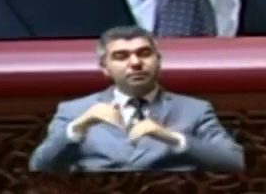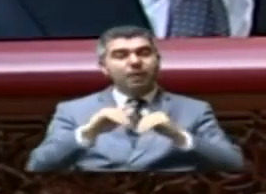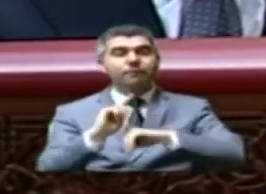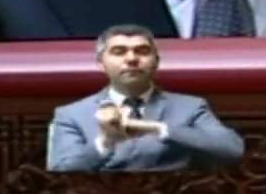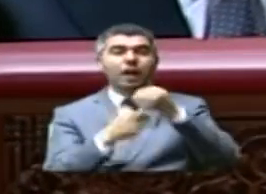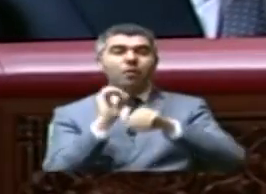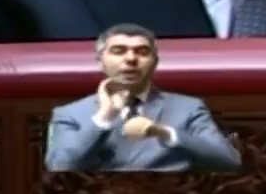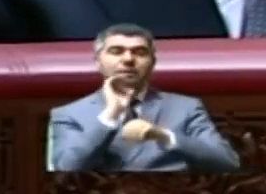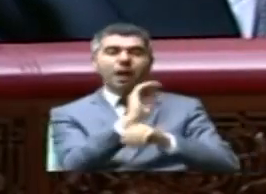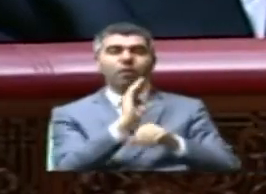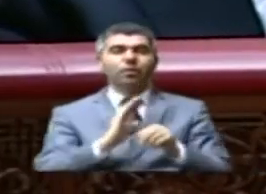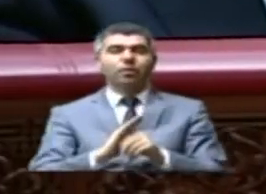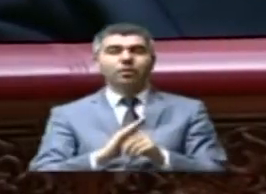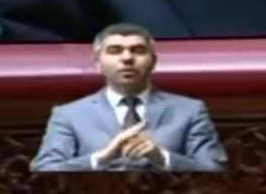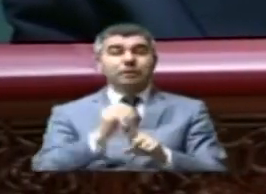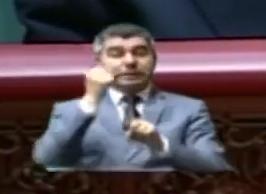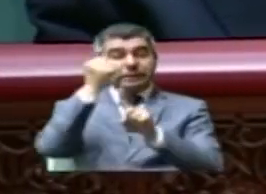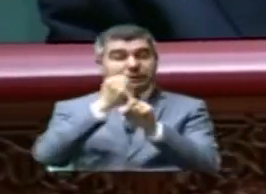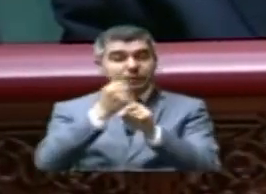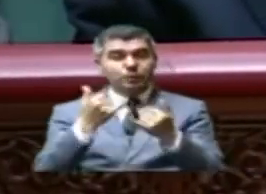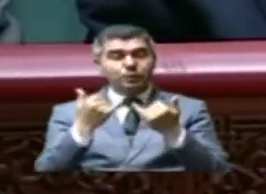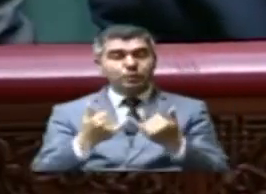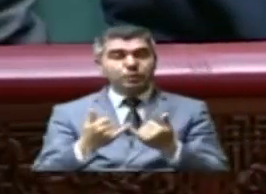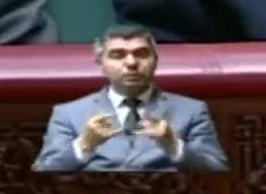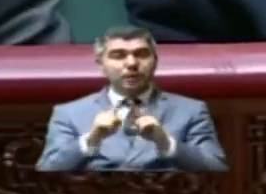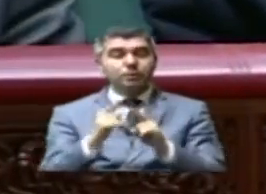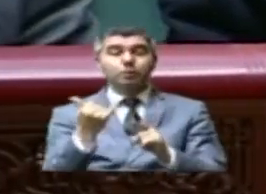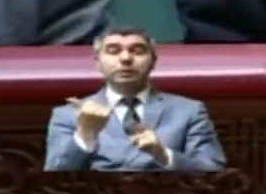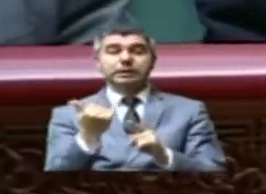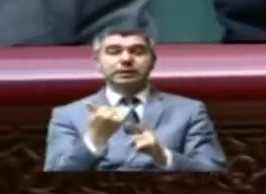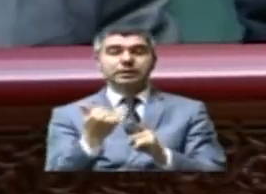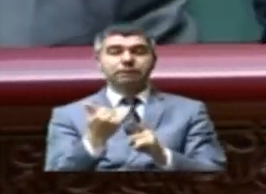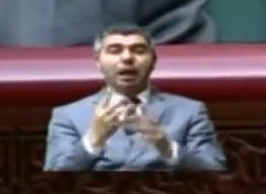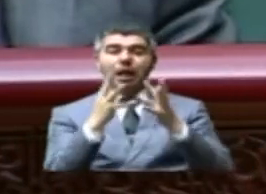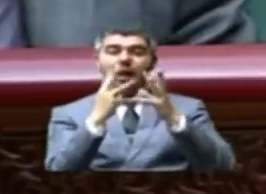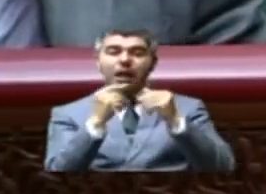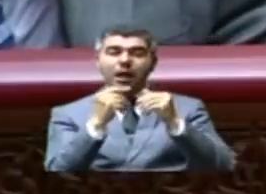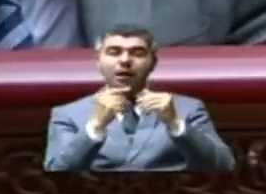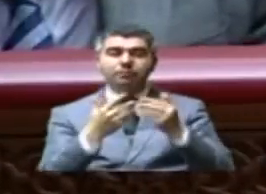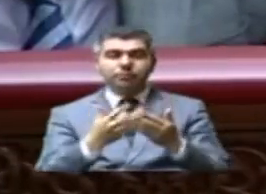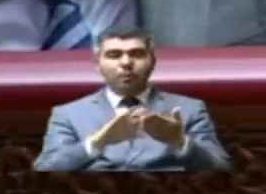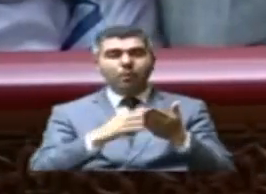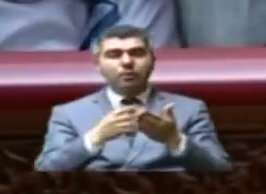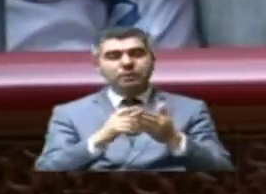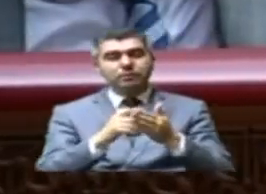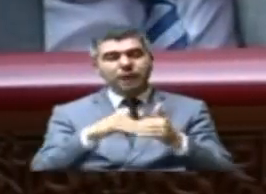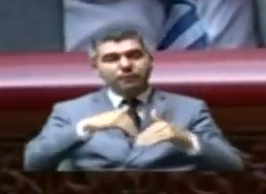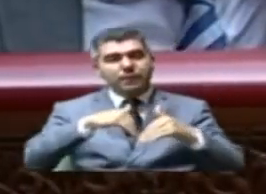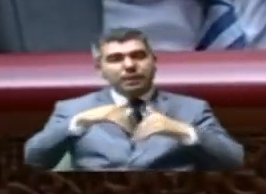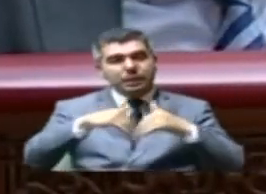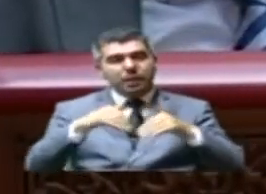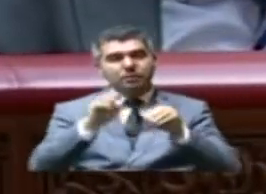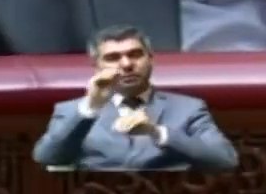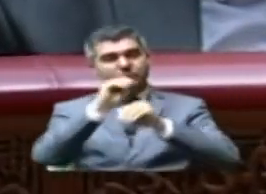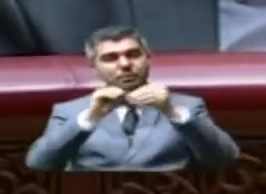اليوم الجهد اللي واكين في هذا المجال هو جهد معتبر، خاصة أنه الأرقام اللي عندنا فيما يتعلق بالطرق المصنفة ديال